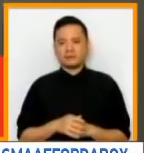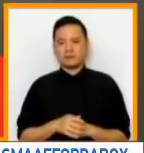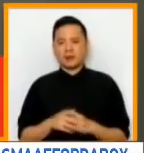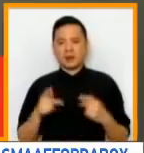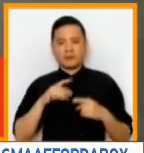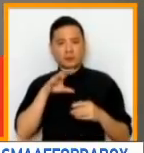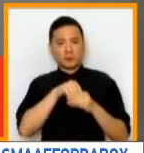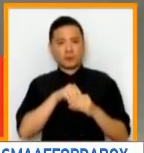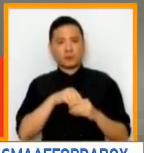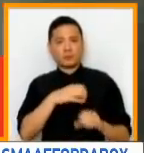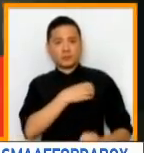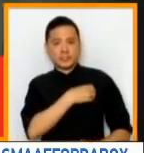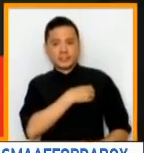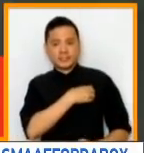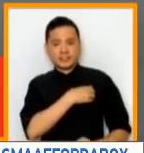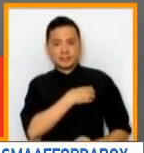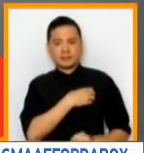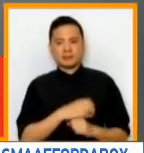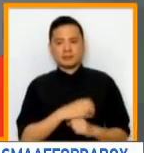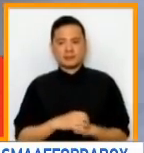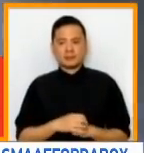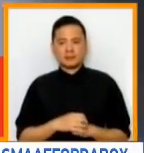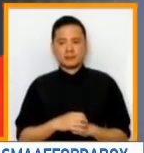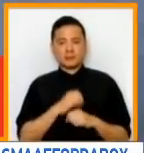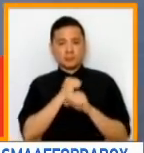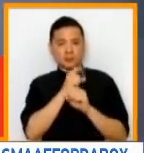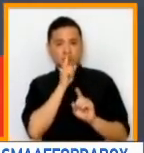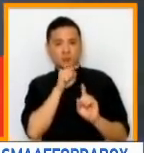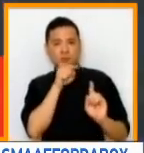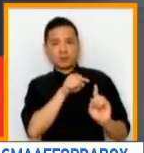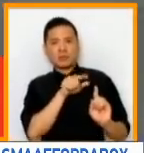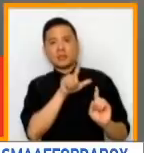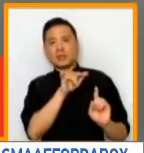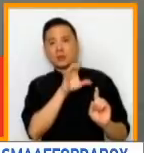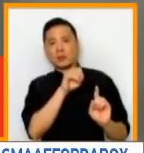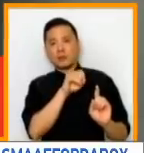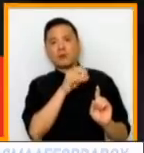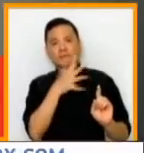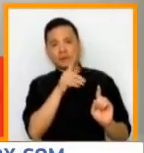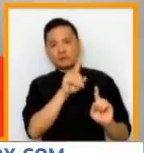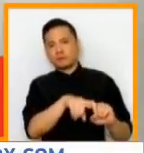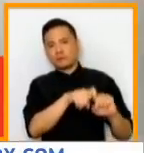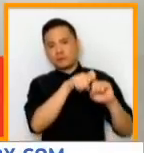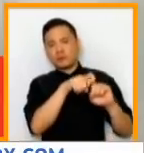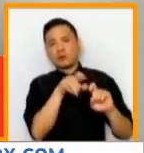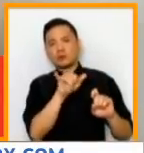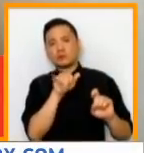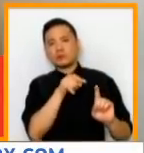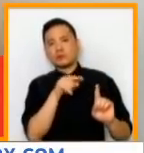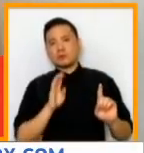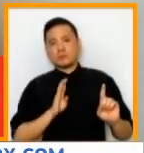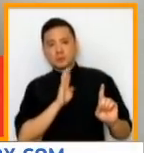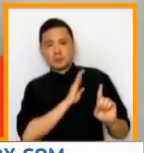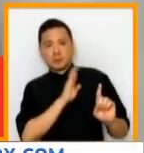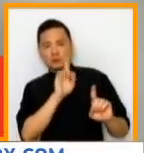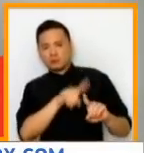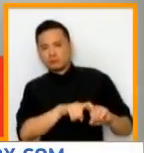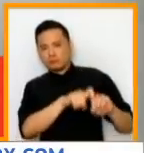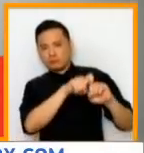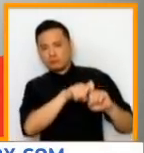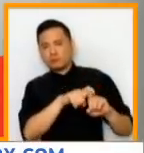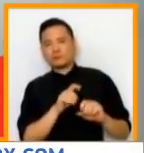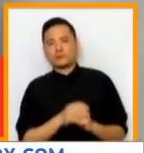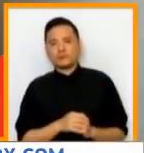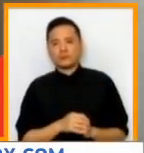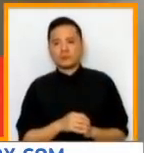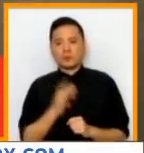para hainan ng suspension order si Licoben at 7 board members at mapaupo si Banaag. Ito'y matapos magreklamo si Banaag